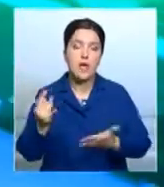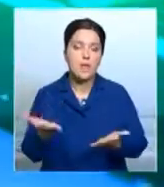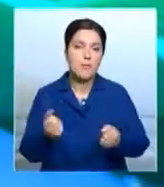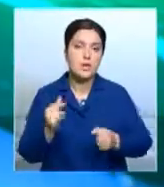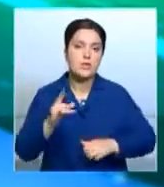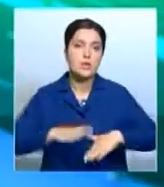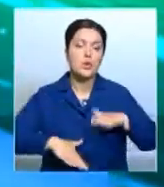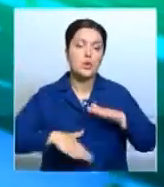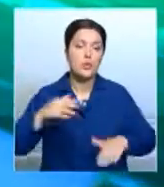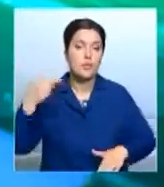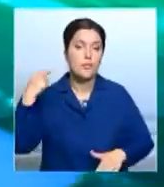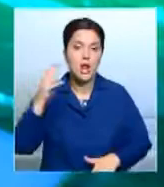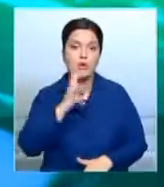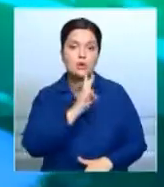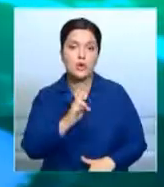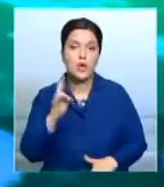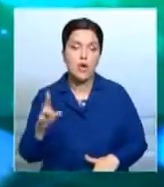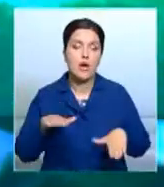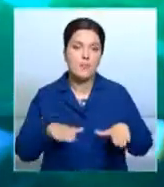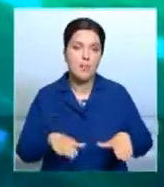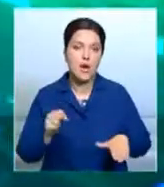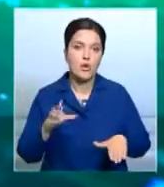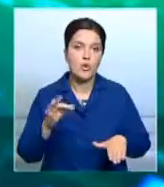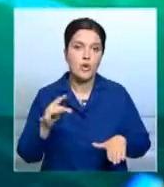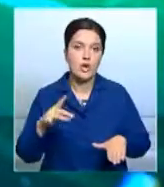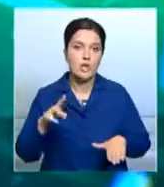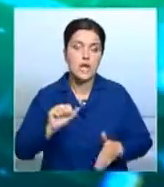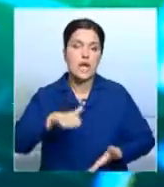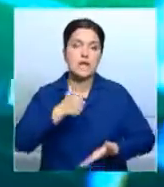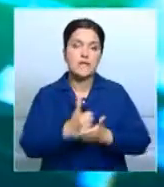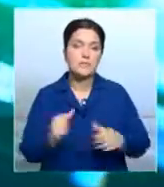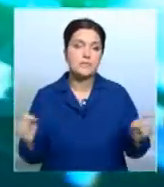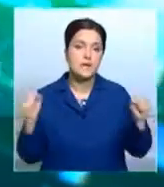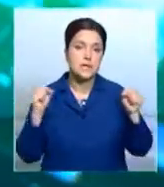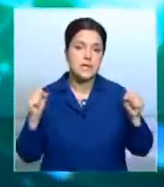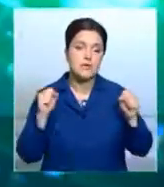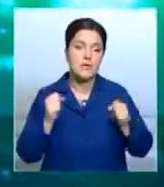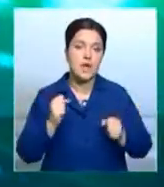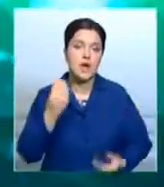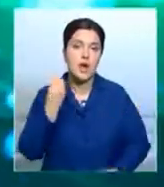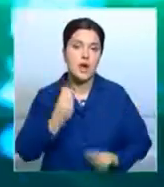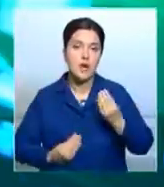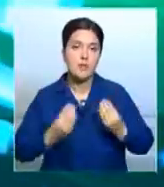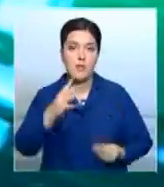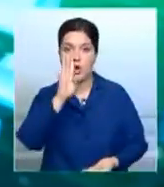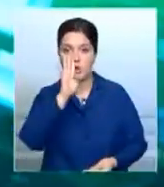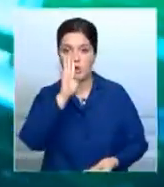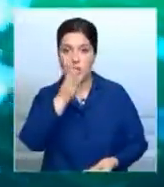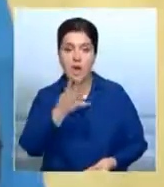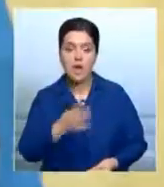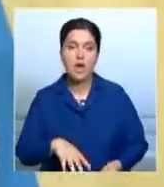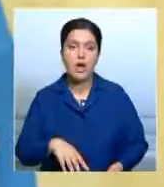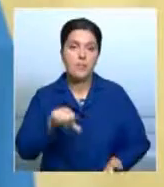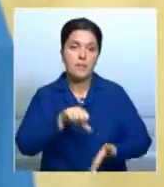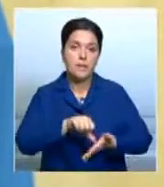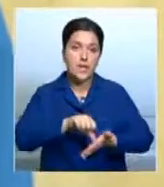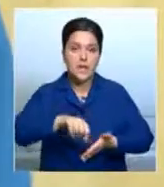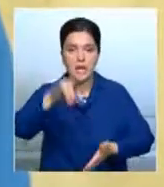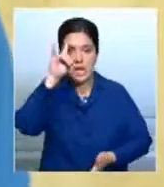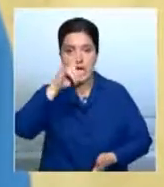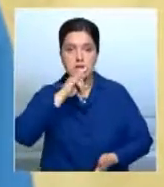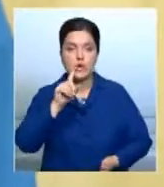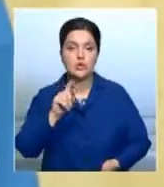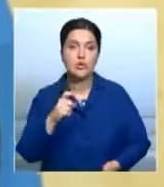получил из рук президента страны Нурсултана Назарбаева в Акурде. На главных спортивных стартах четырехлетия представлять нашу страну